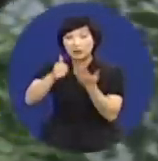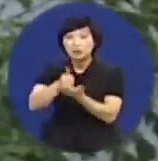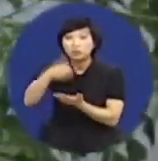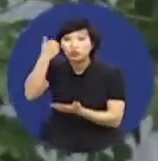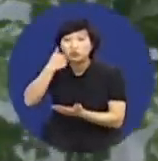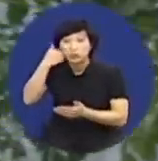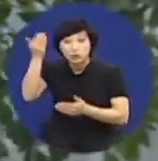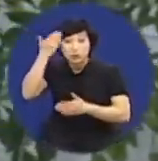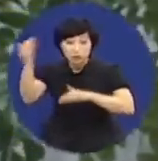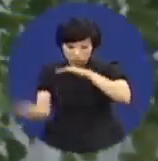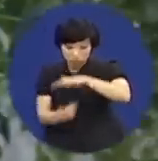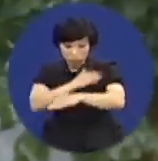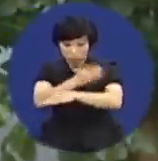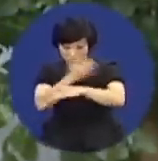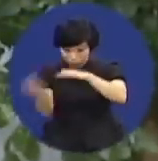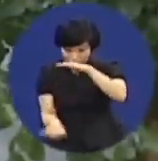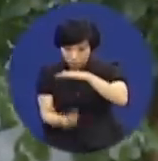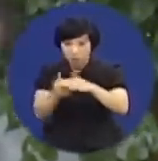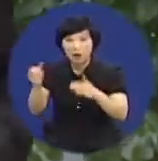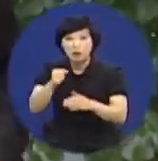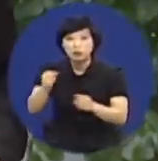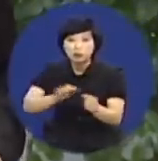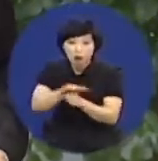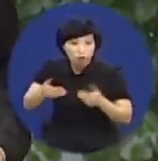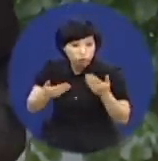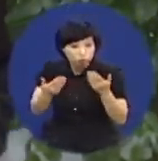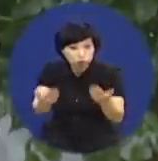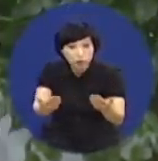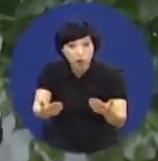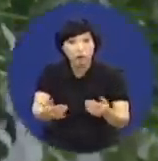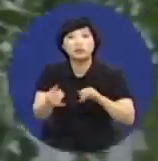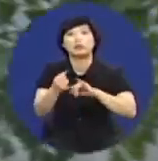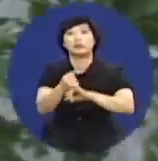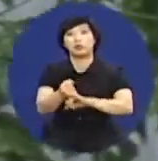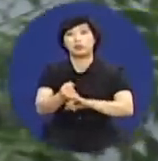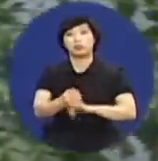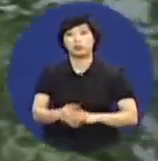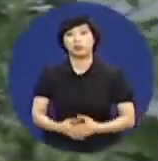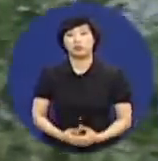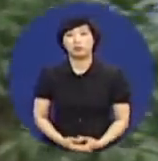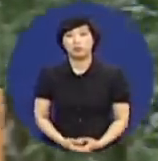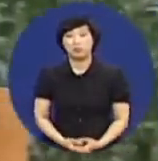私は全知全能の力で愛そう。